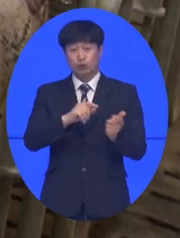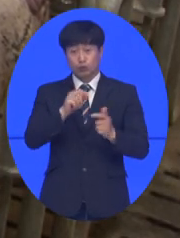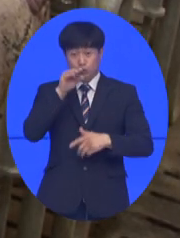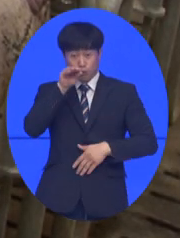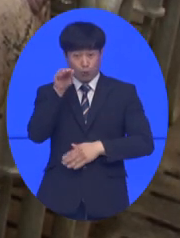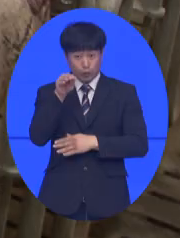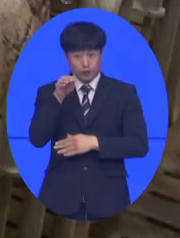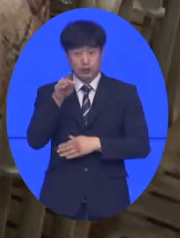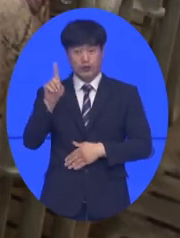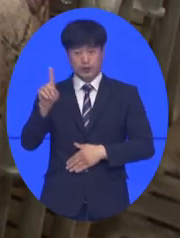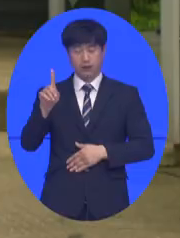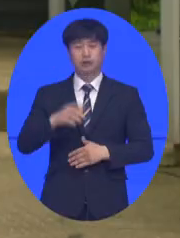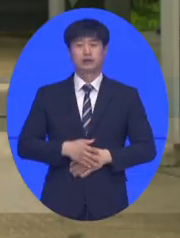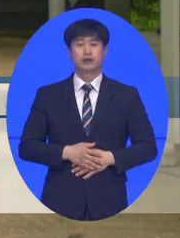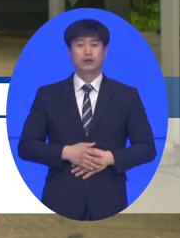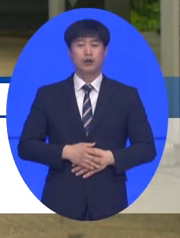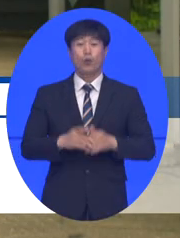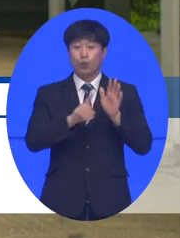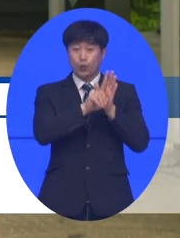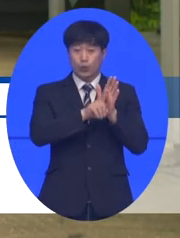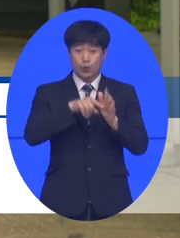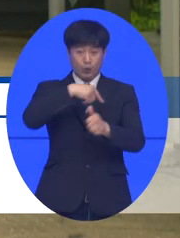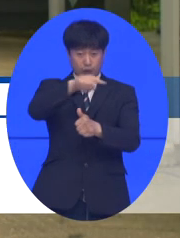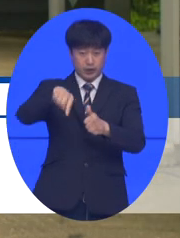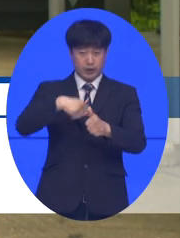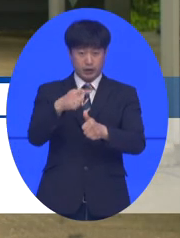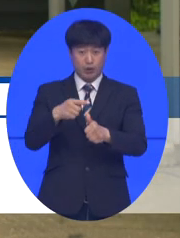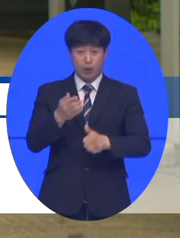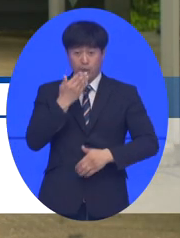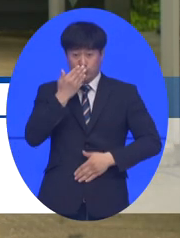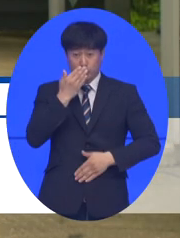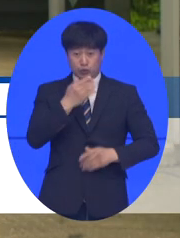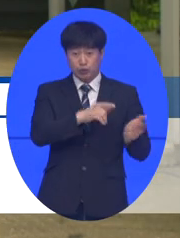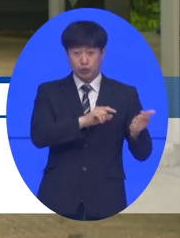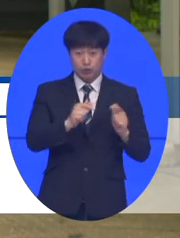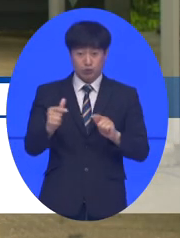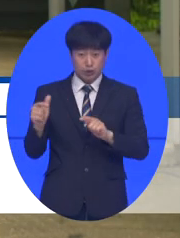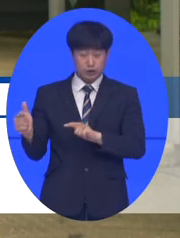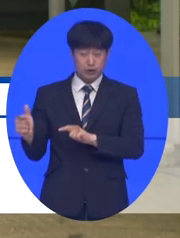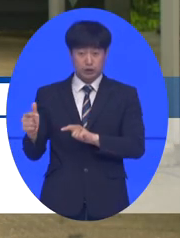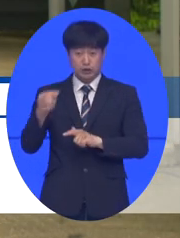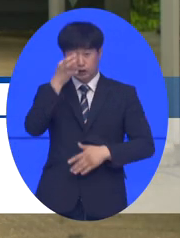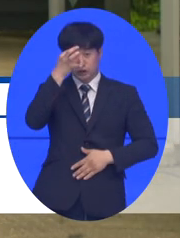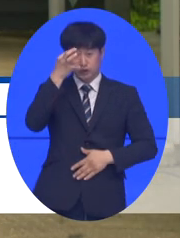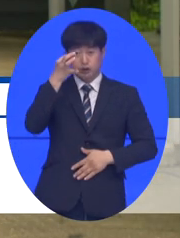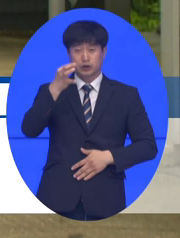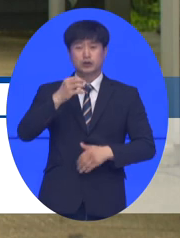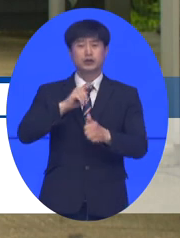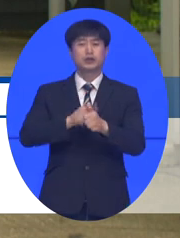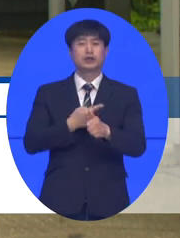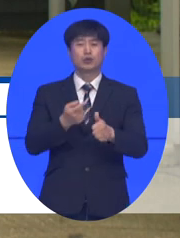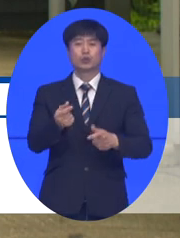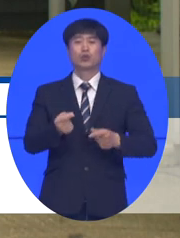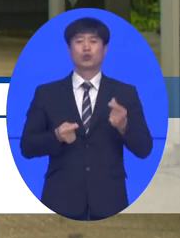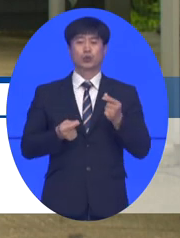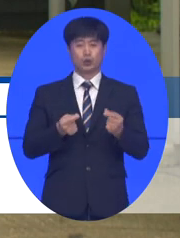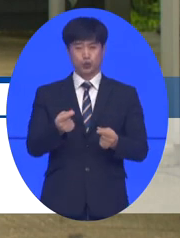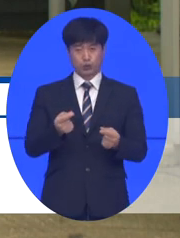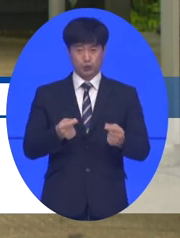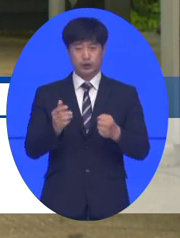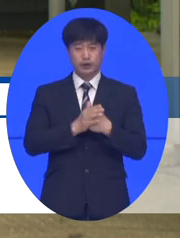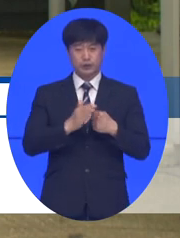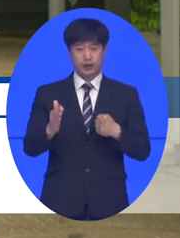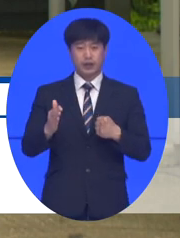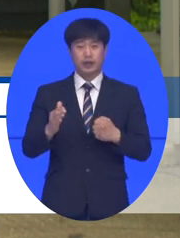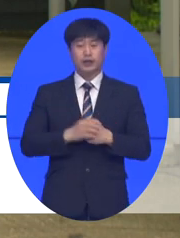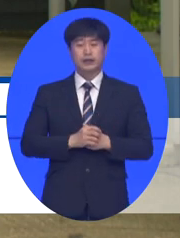유경오리 1개 농가입니다. 온도나 환경, 그다음에 사료, 기타 뭐 여러 가지 기능을 자동 제어를